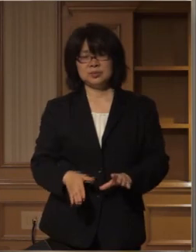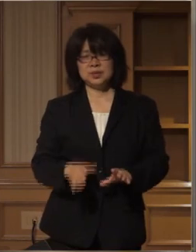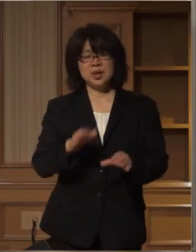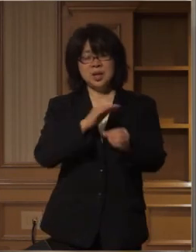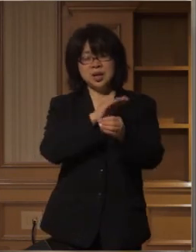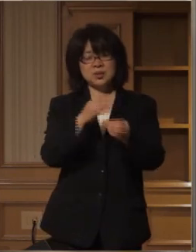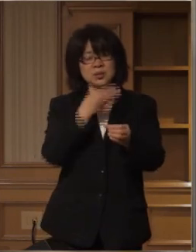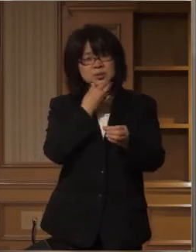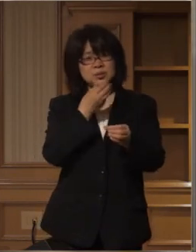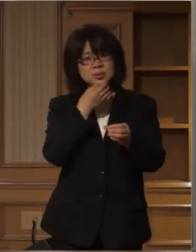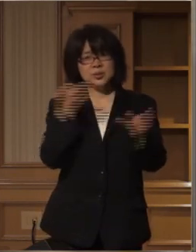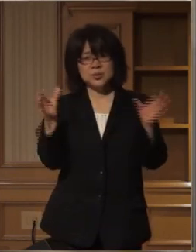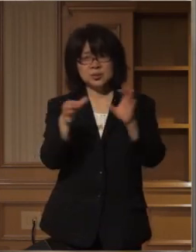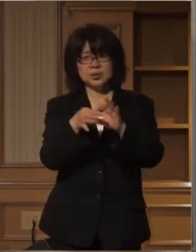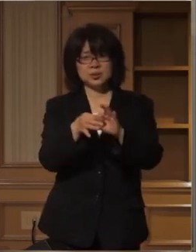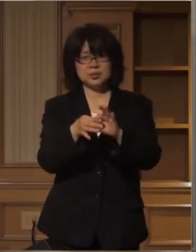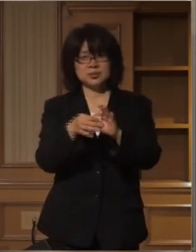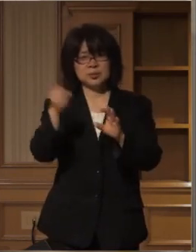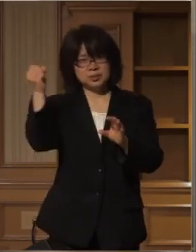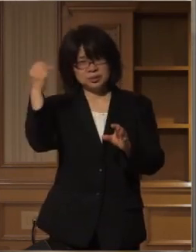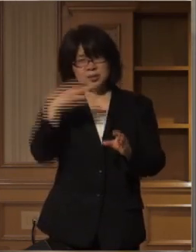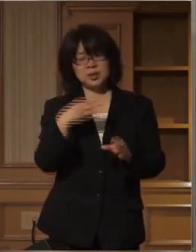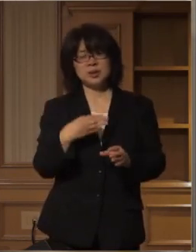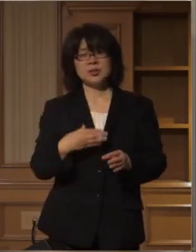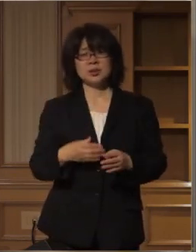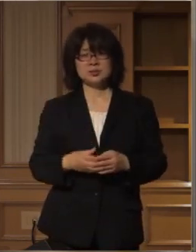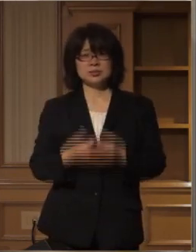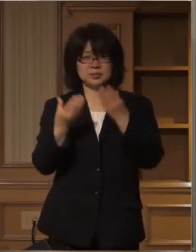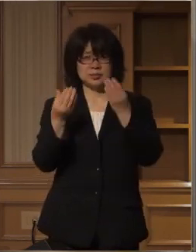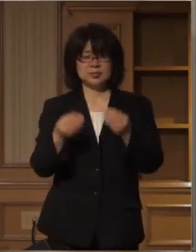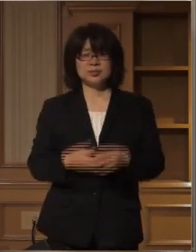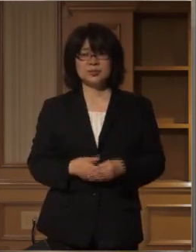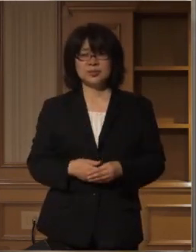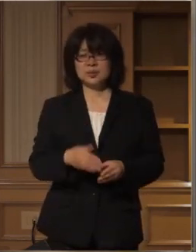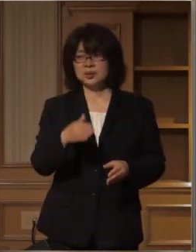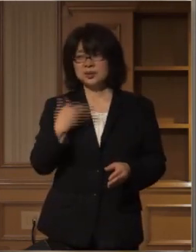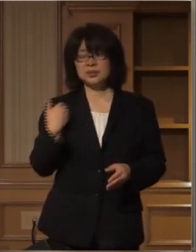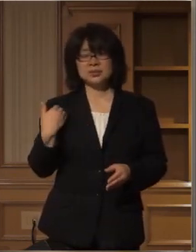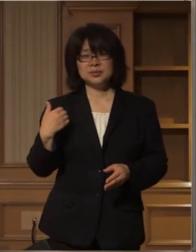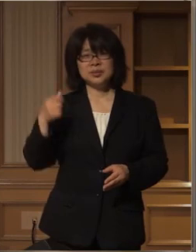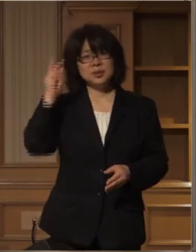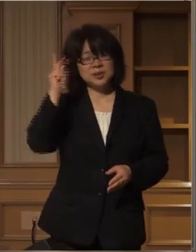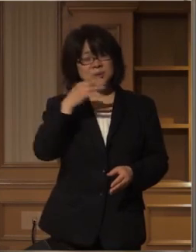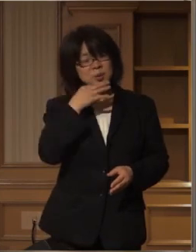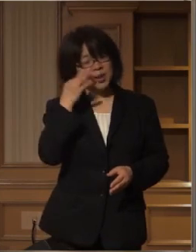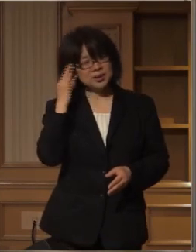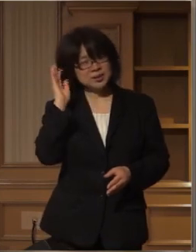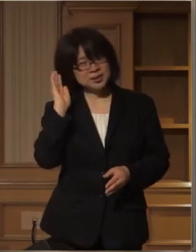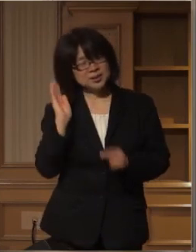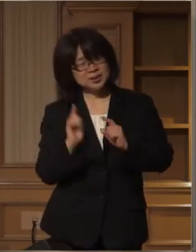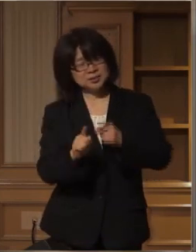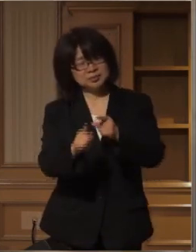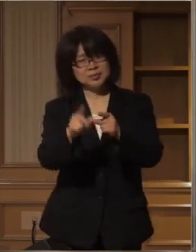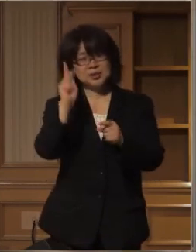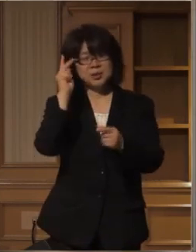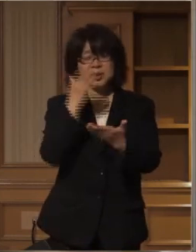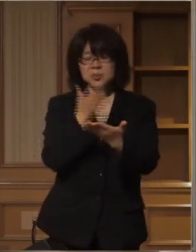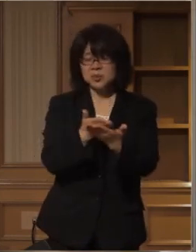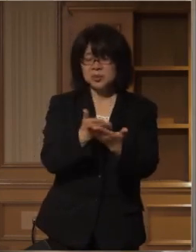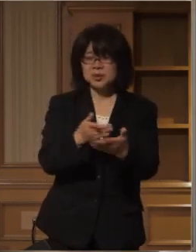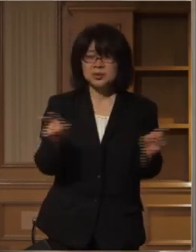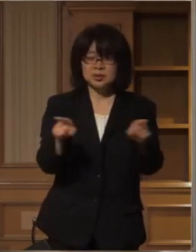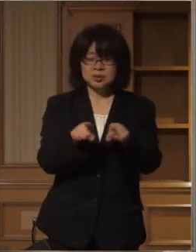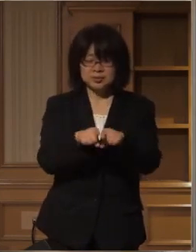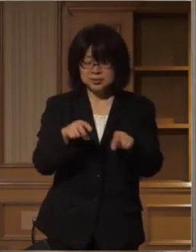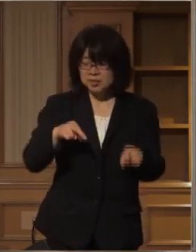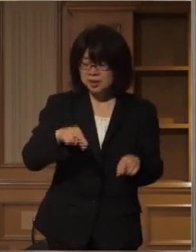ね、さらにこの御声に従うということがですね、さらに神様に求めてですね、共に歩んでいきたいと思います。